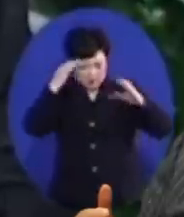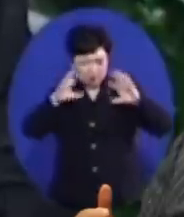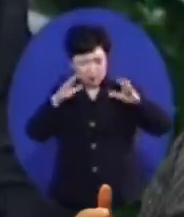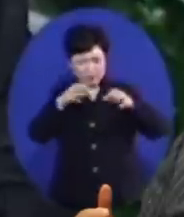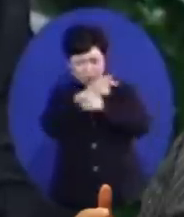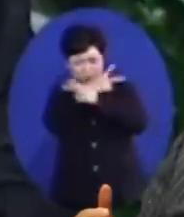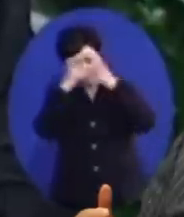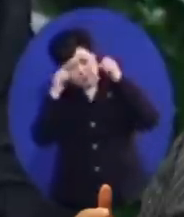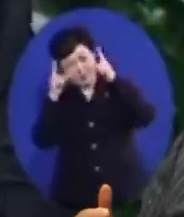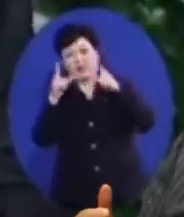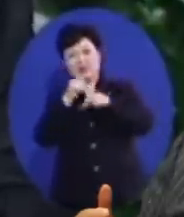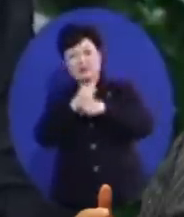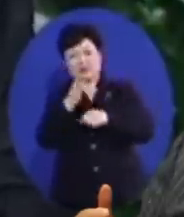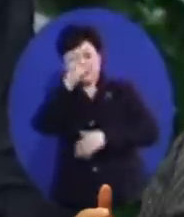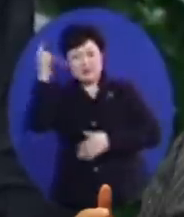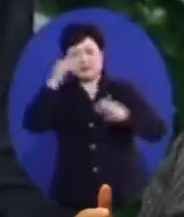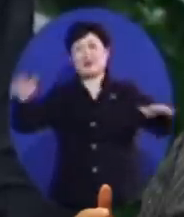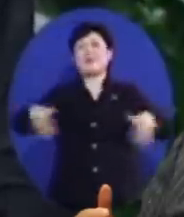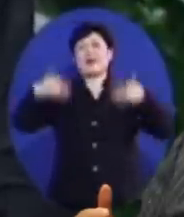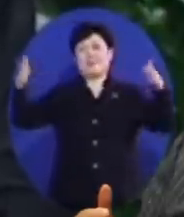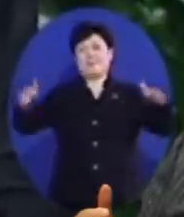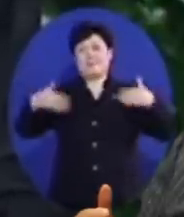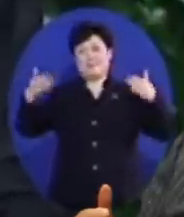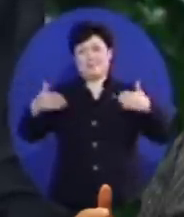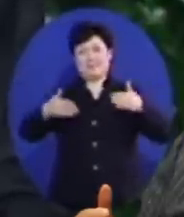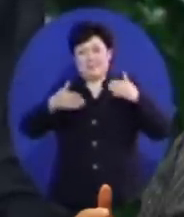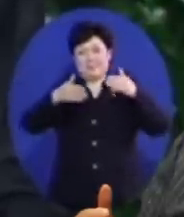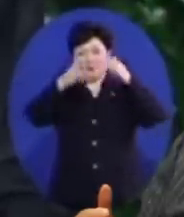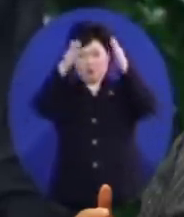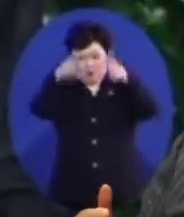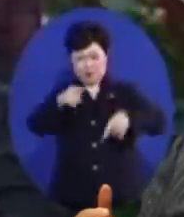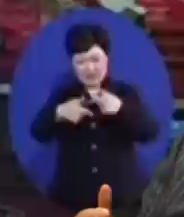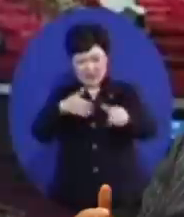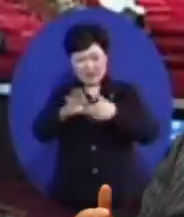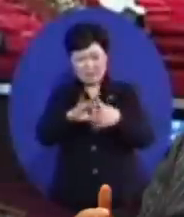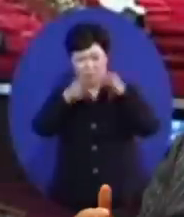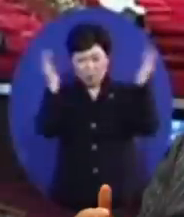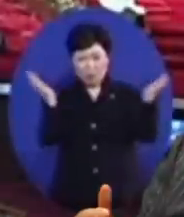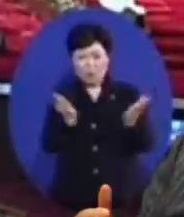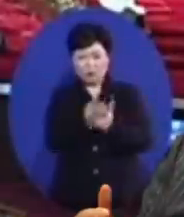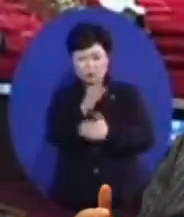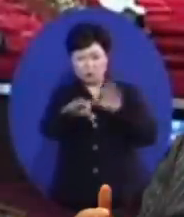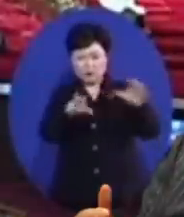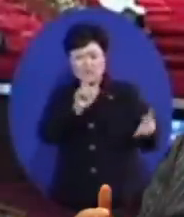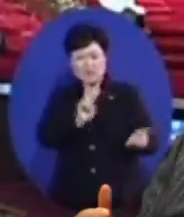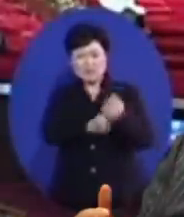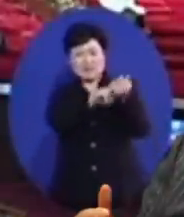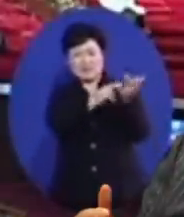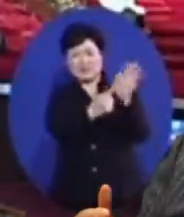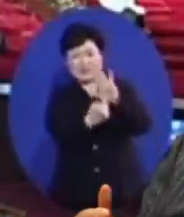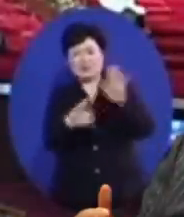깨어나서 성령 바람 타고 나가면 기적이 모든 것에서 일어날 것입니다.